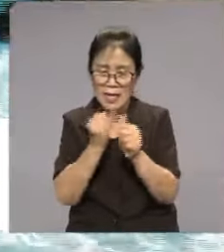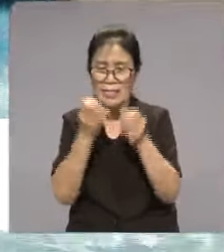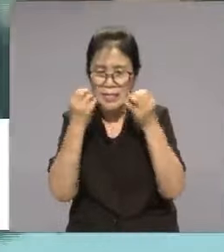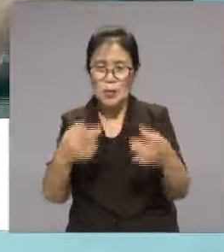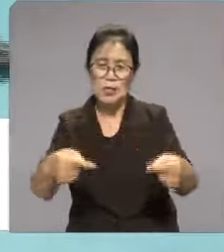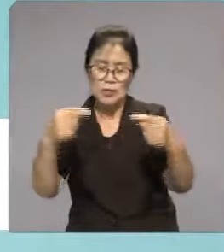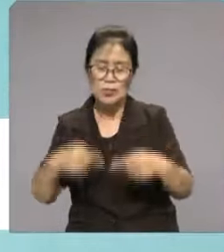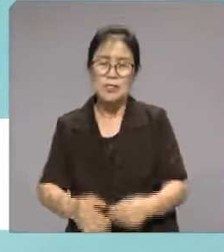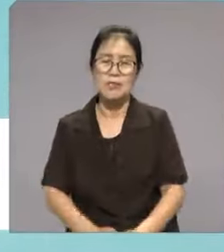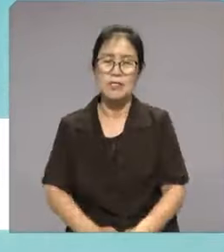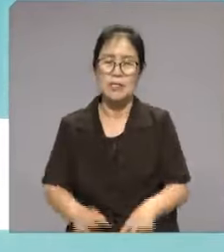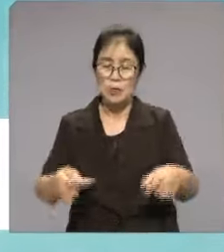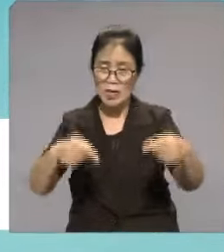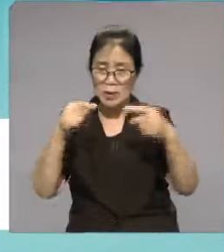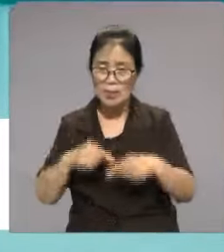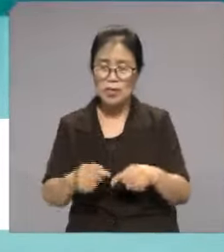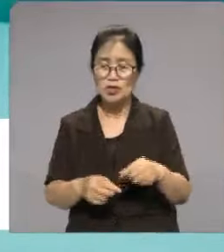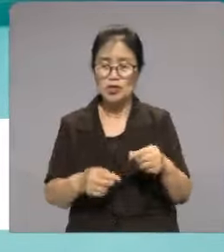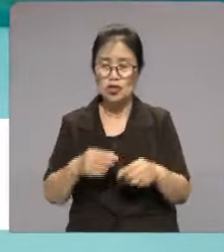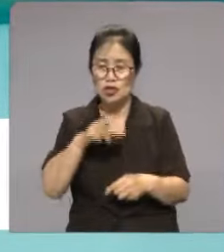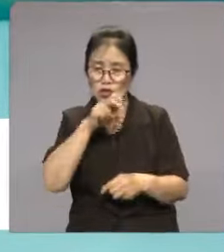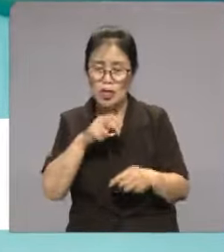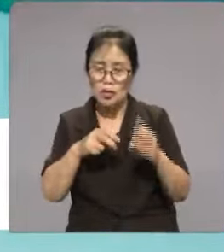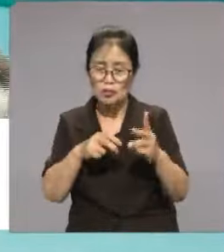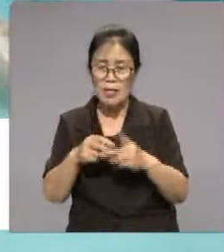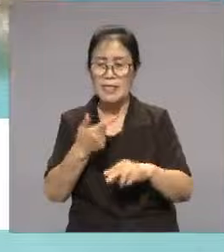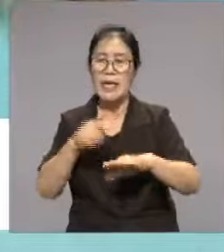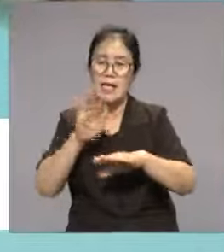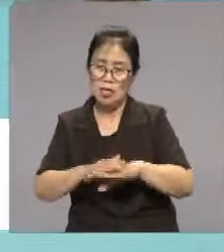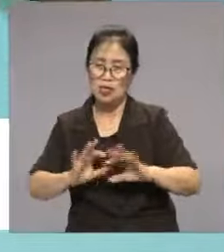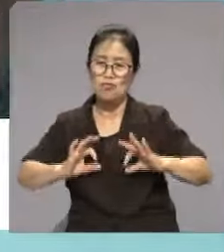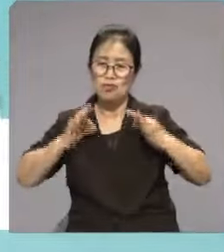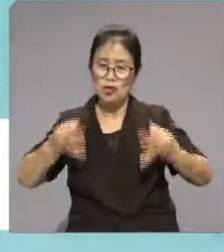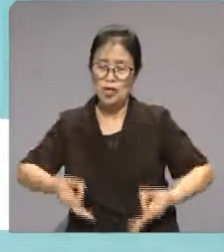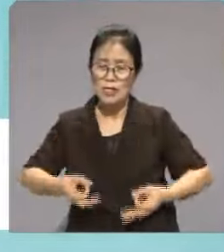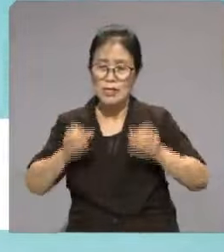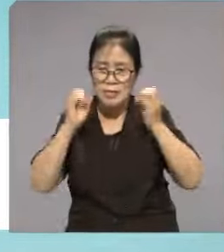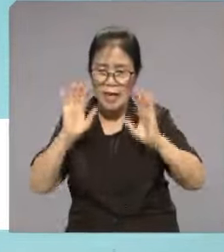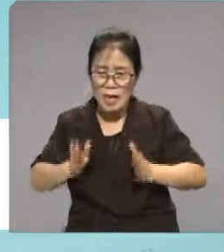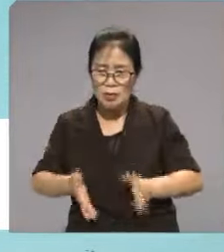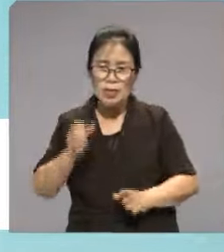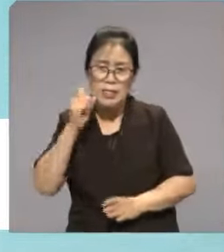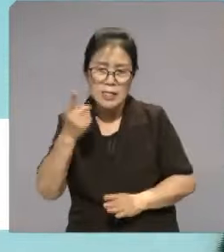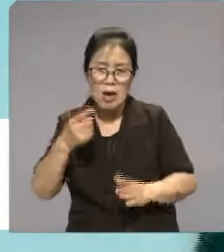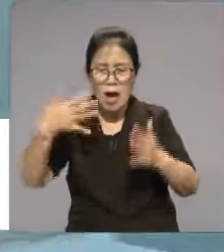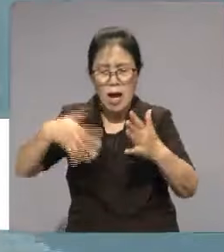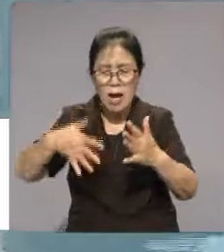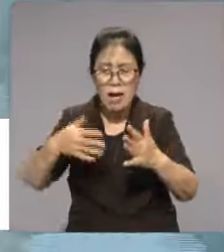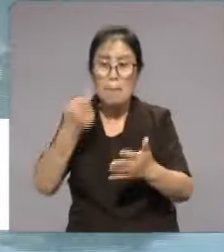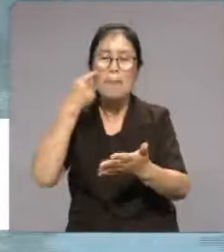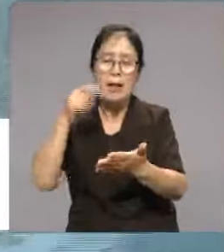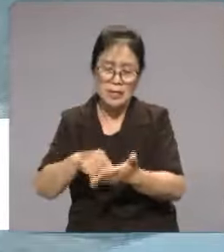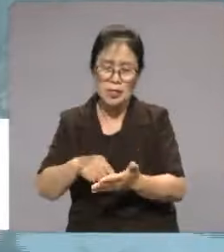합류했습니다 이번에 합류한 수달 두 마리는 올해초 대전과 부여에서 생후 1개월이 되지 않은 상태로 발견돼